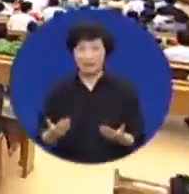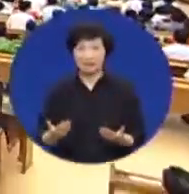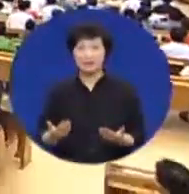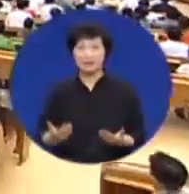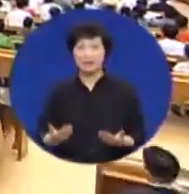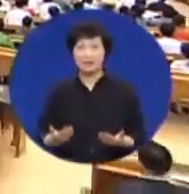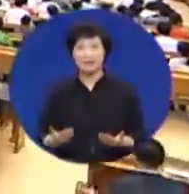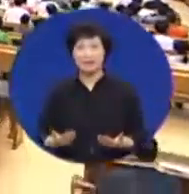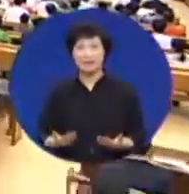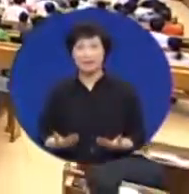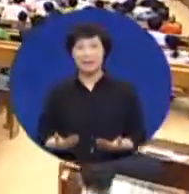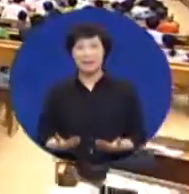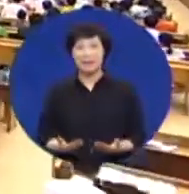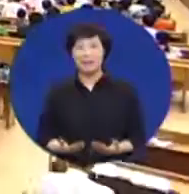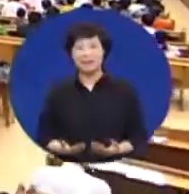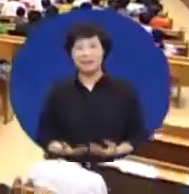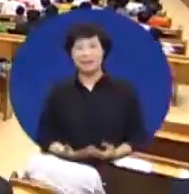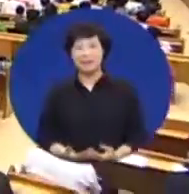받겠네.